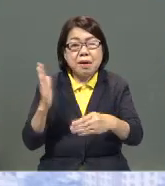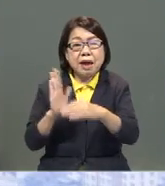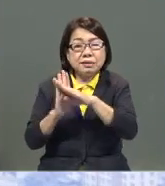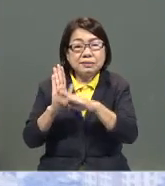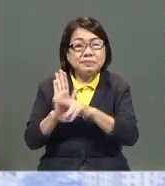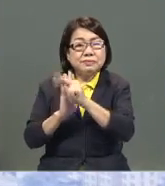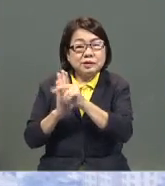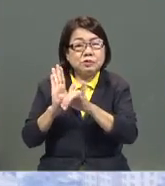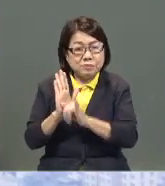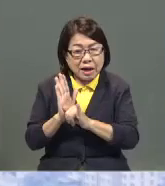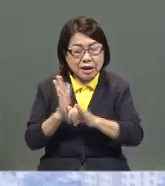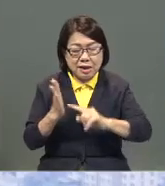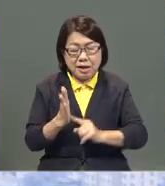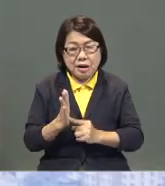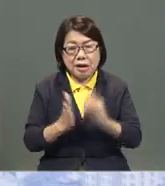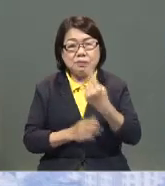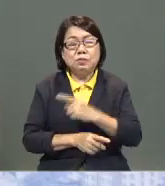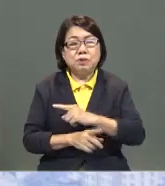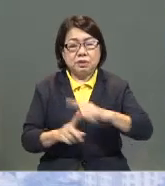ซึ่งดูในเรื่องของนโยบายนะครับชุดใหญ่ตั้งแต่วันที่22